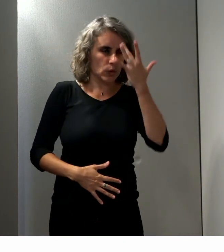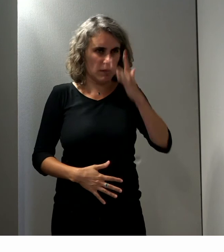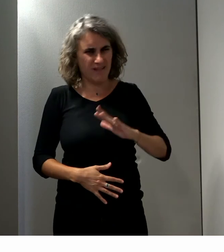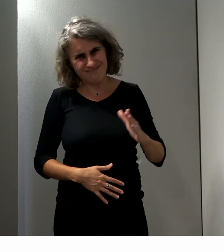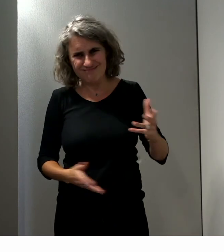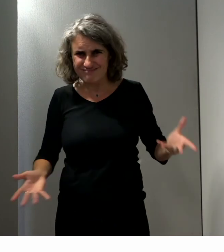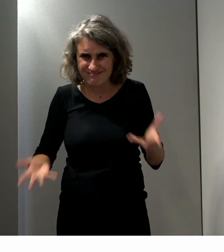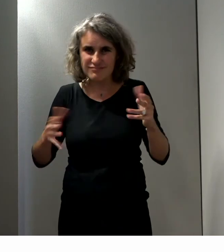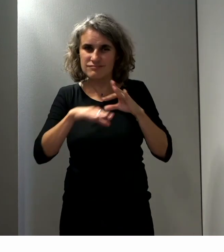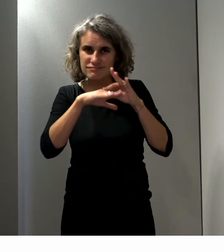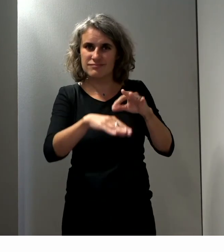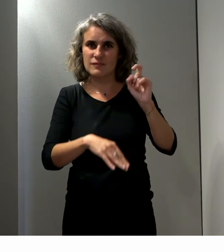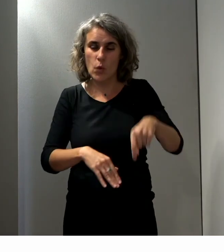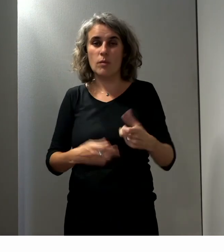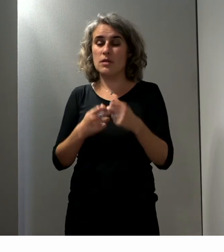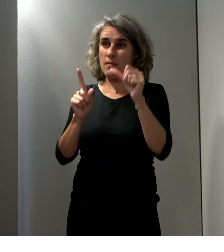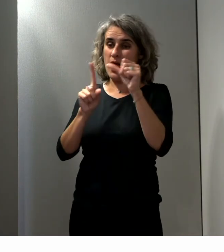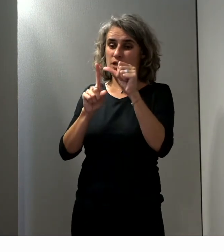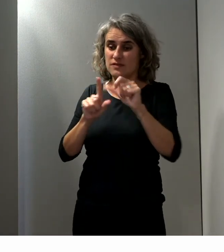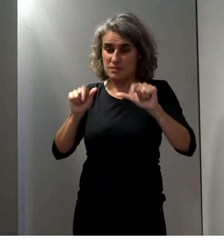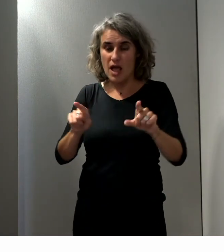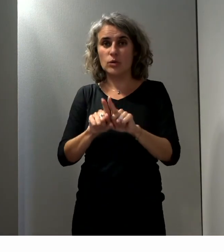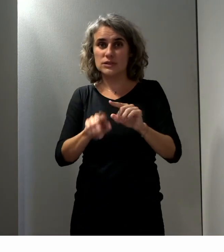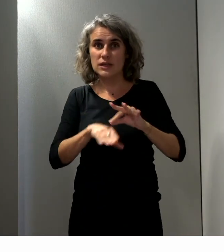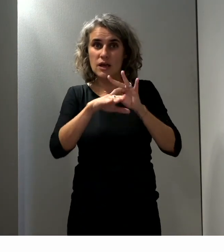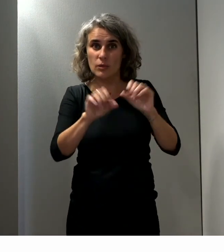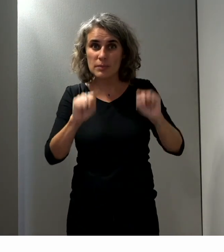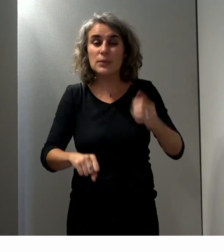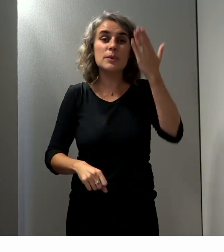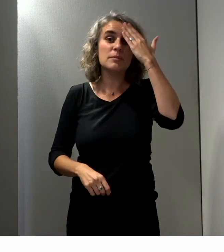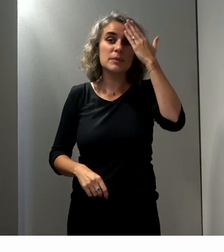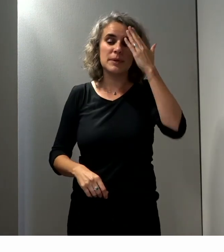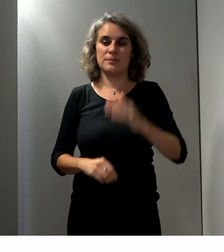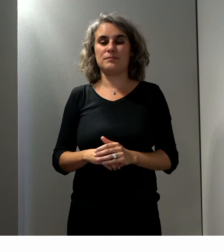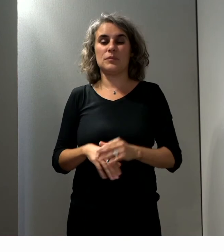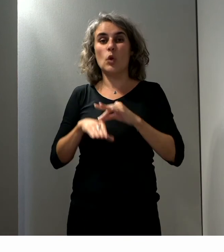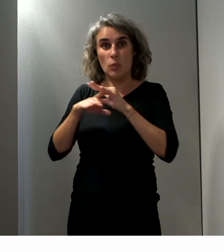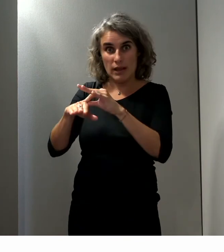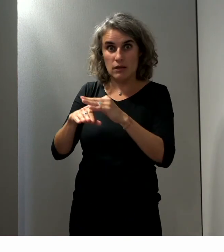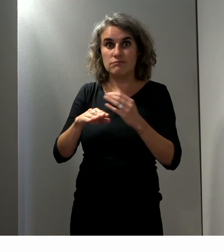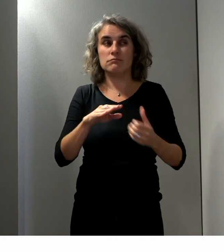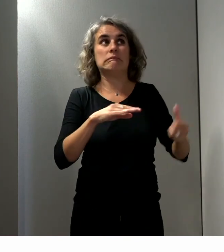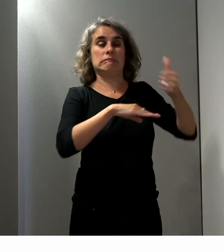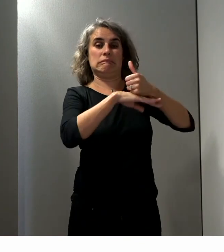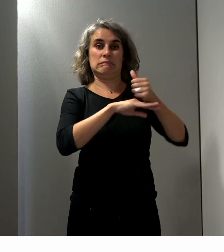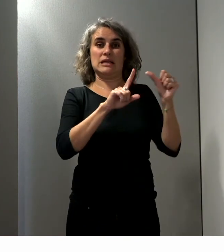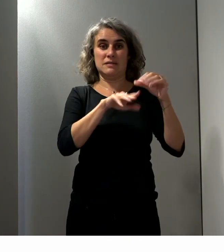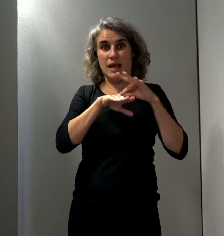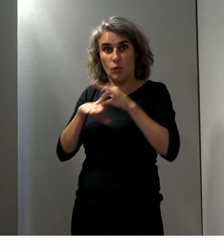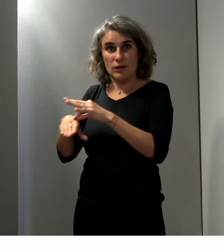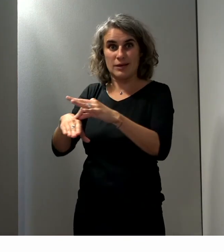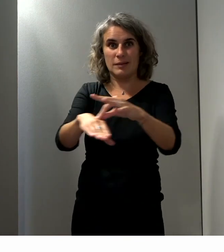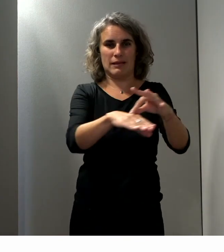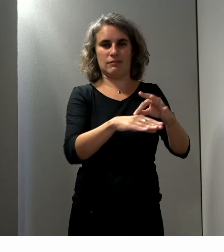réseaux plus spécialisés et des acteurs comme la GFIP sont là pour aussi accompagner ces acteurs d'accompagnement. Vous voyez, accompagner l'accompagnateur. Et qu'ensemble, on peut combiner